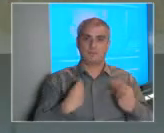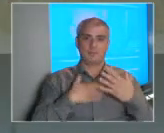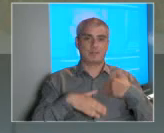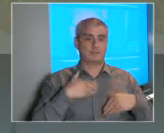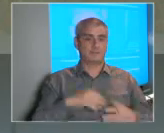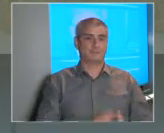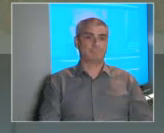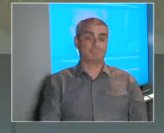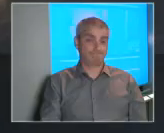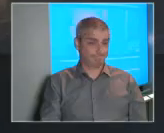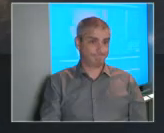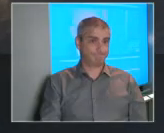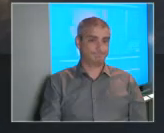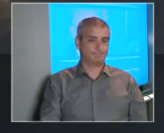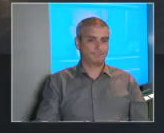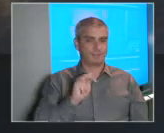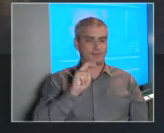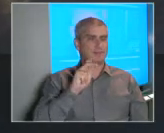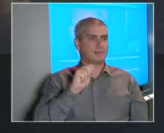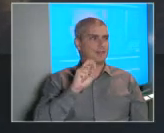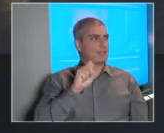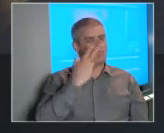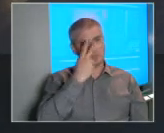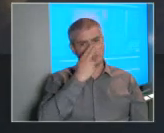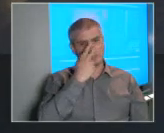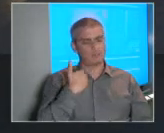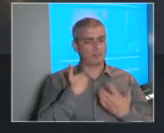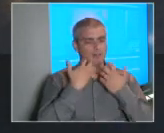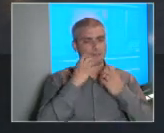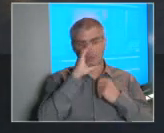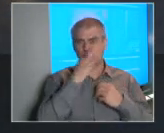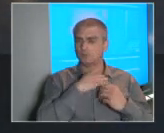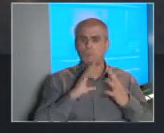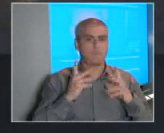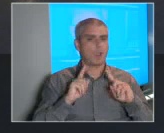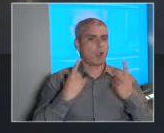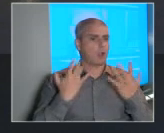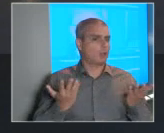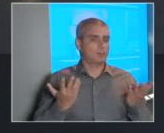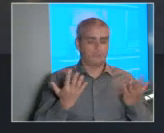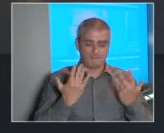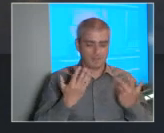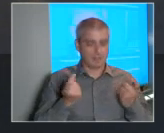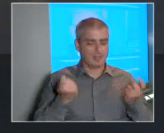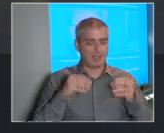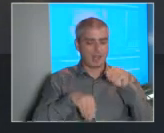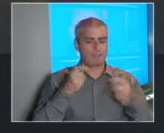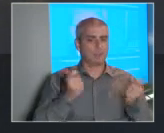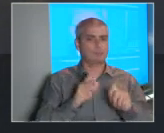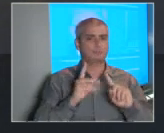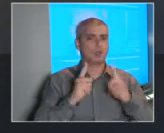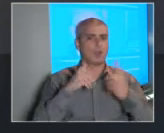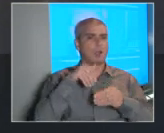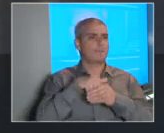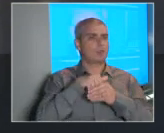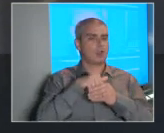להתראות. שמע, נטל, בואי ננסה ככה לספר לצופים שלנו מה קורה ברגע שנסגרות הקלפיות. מה קורה